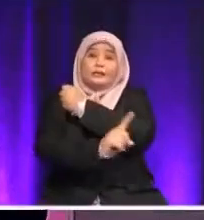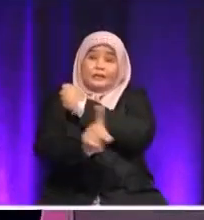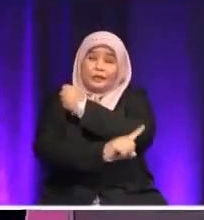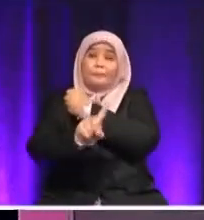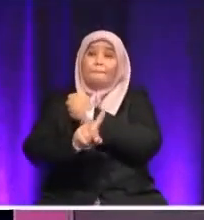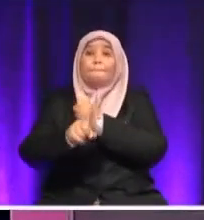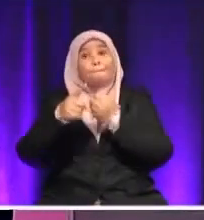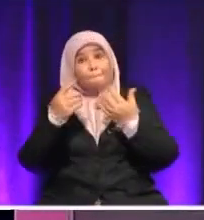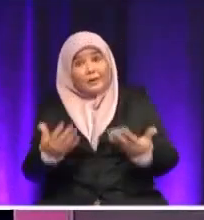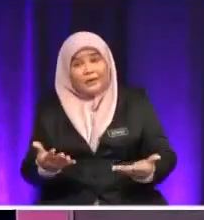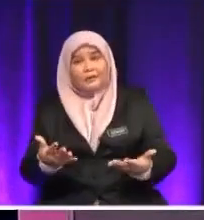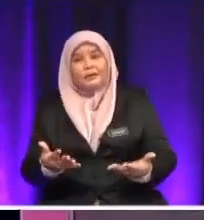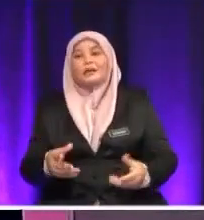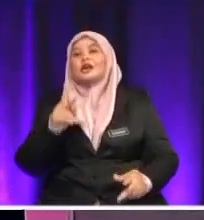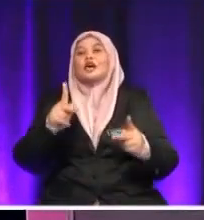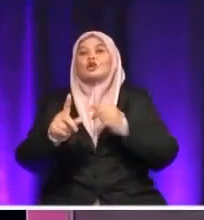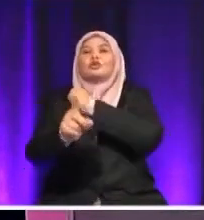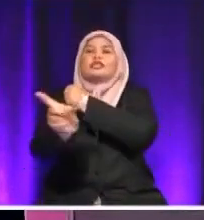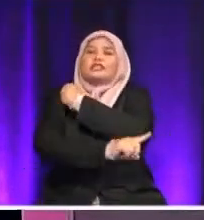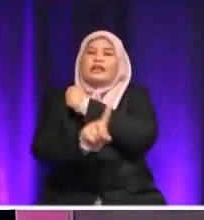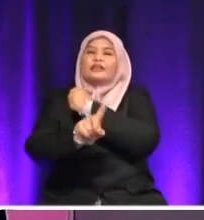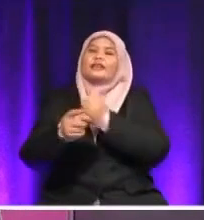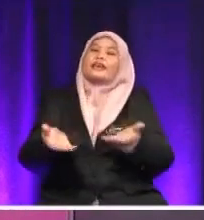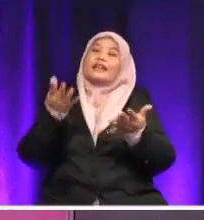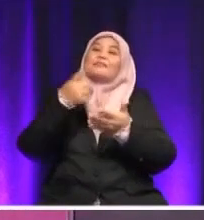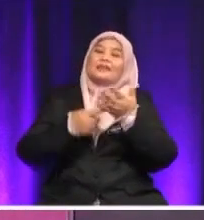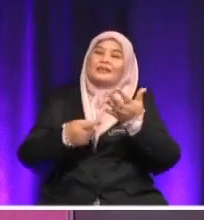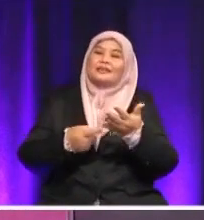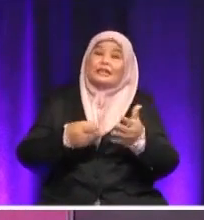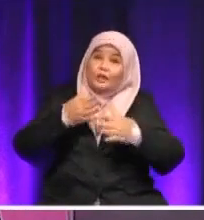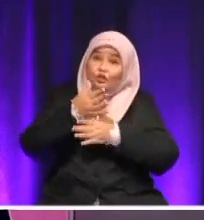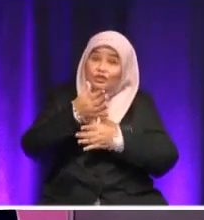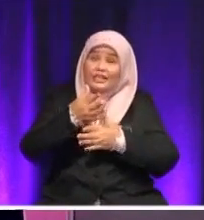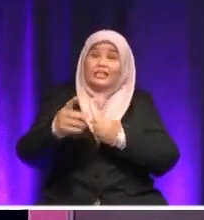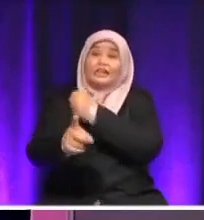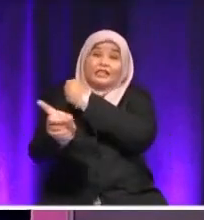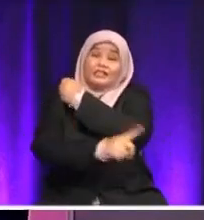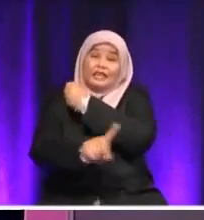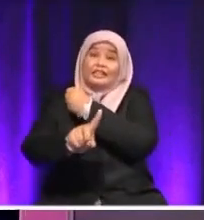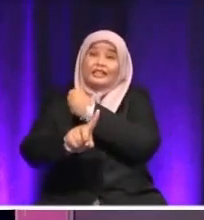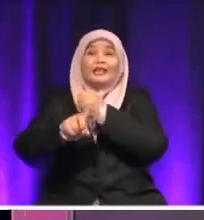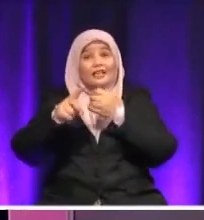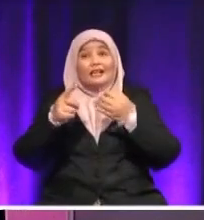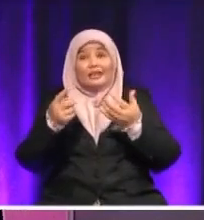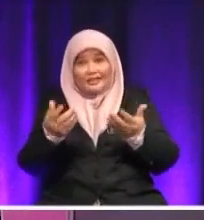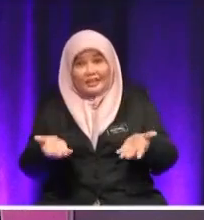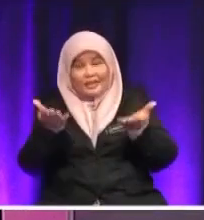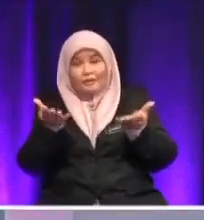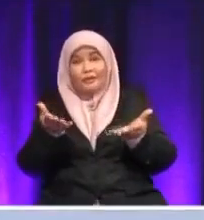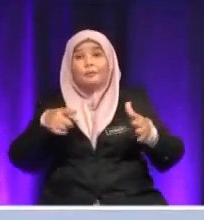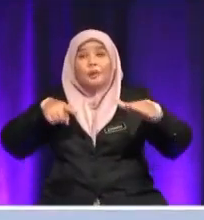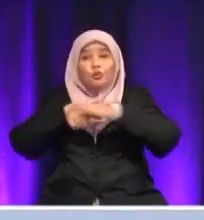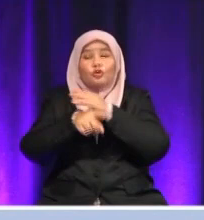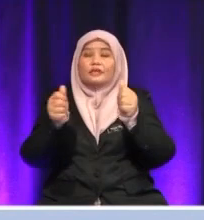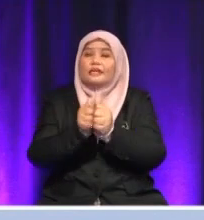tahu tak diat ringan pula apa? Bagaimana pula, Ustaz? Okey, jom kita teruskan diat ringan pula. Diat ringan ni, Hakim, kesalahan ni ialah membunuh dengan